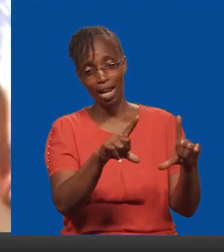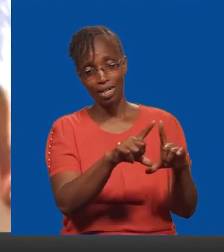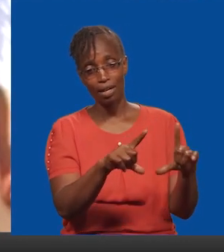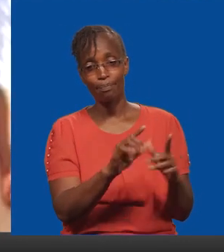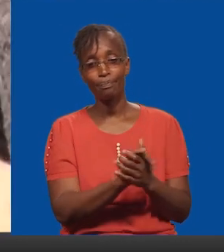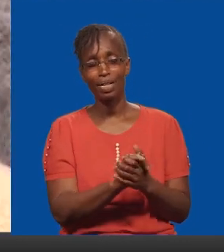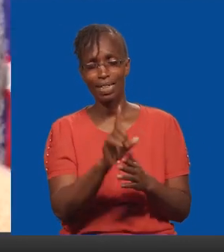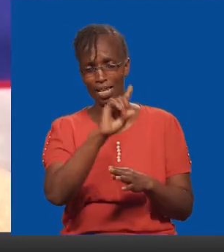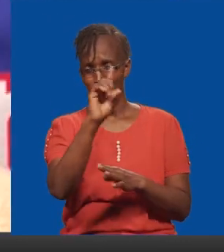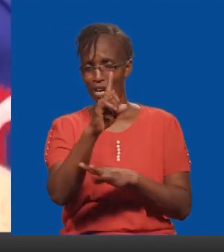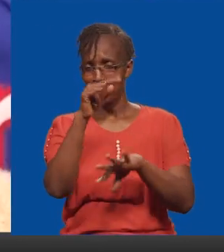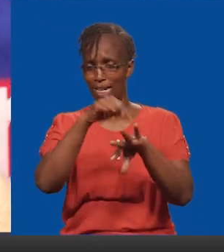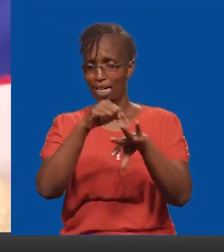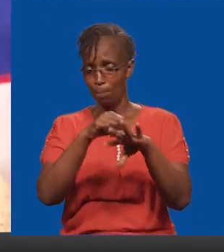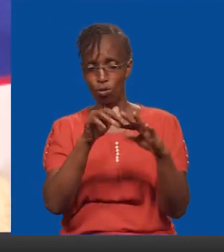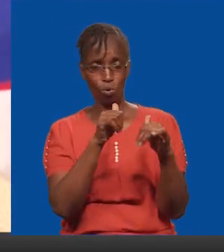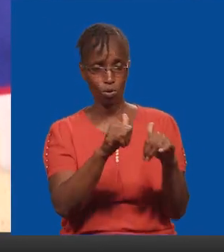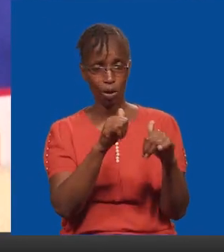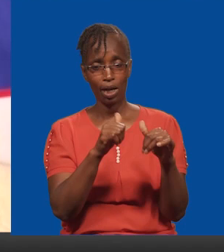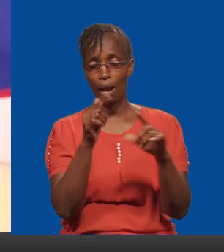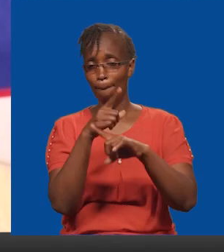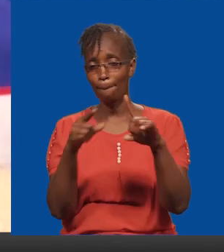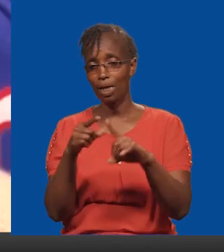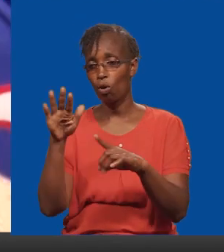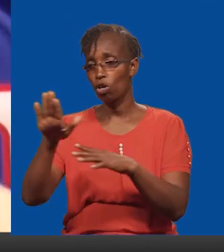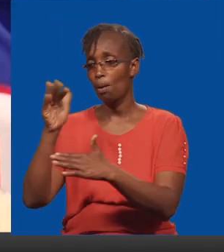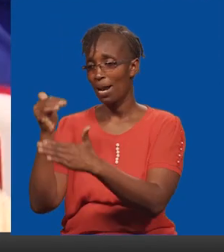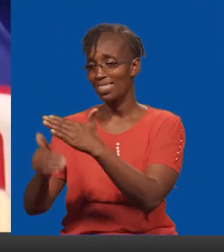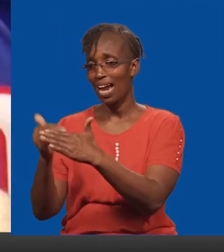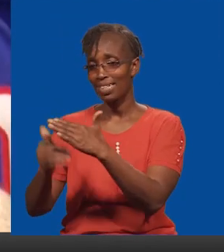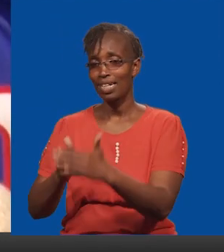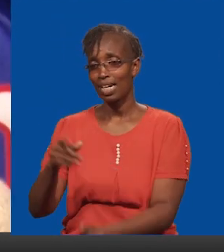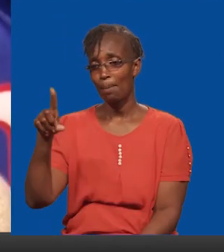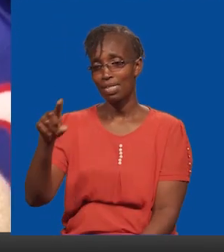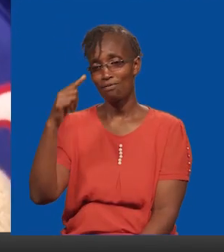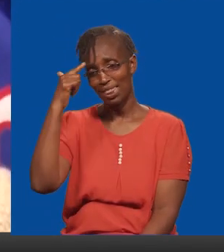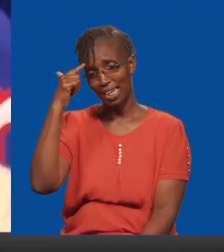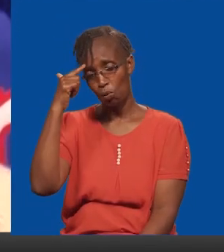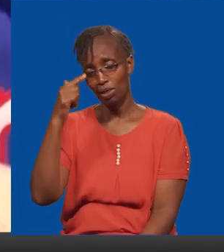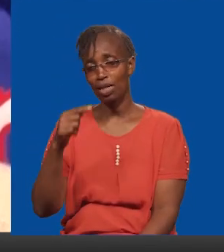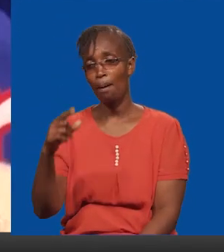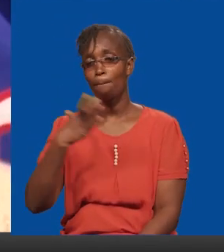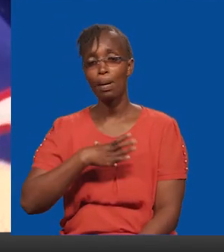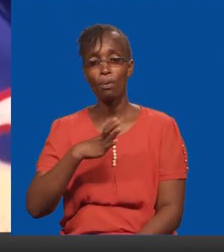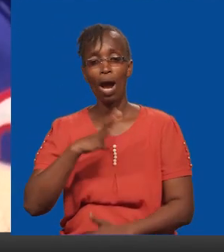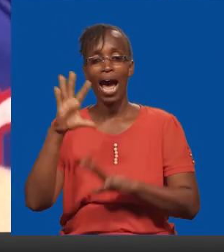hiyo. Yaani vile ilipimwa ilikuwa sawa, lakini upande yake anaona